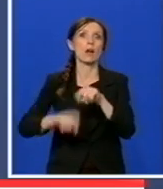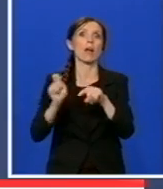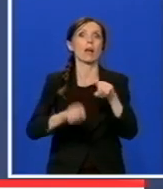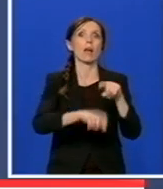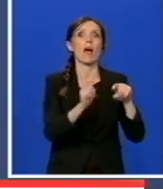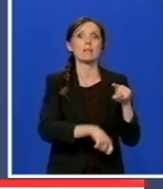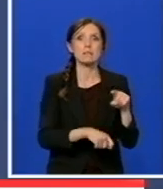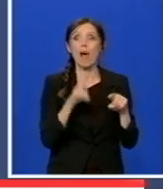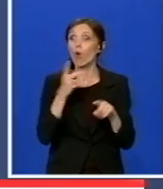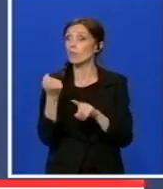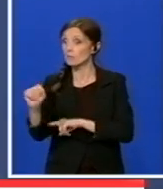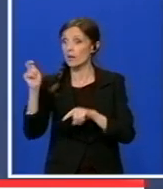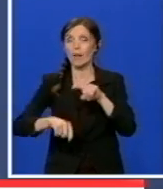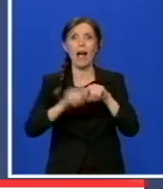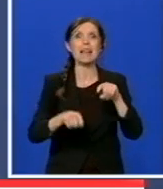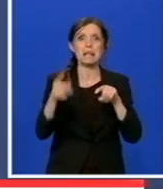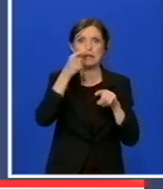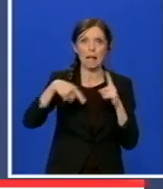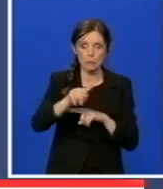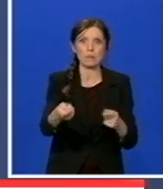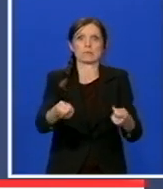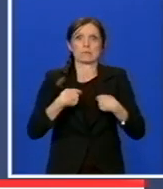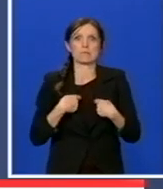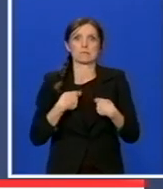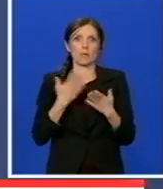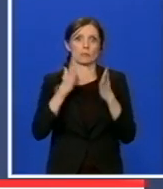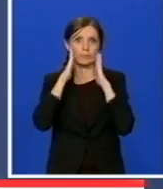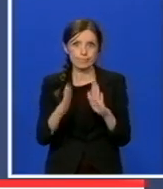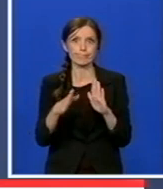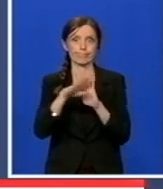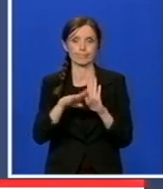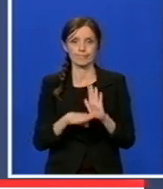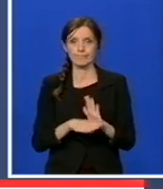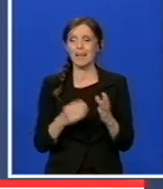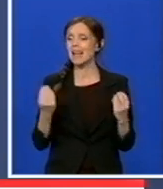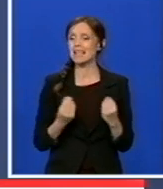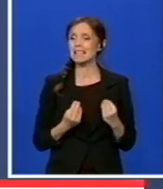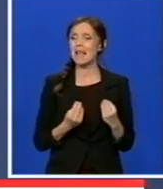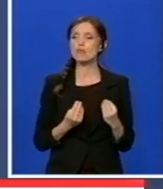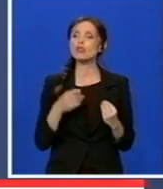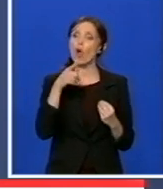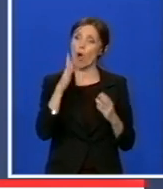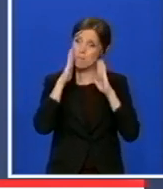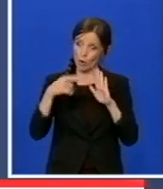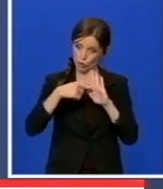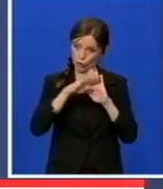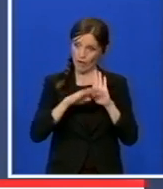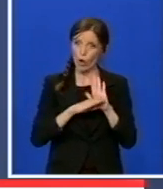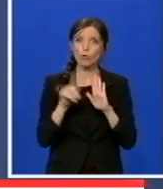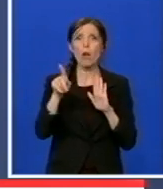sprovode ova preventivna mera, jer pridržavanje preventivnih mera nije lična odluka, to je jedna